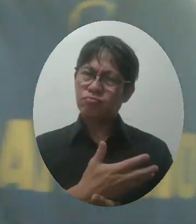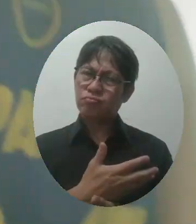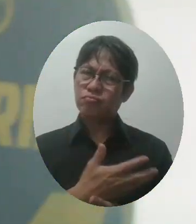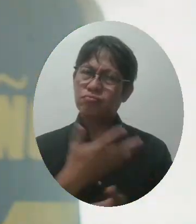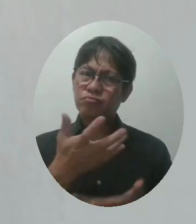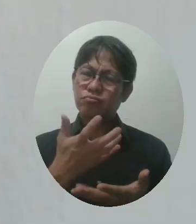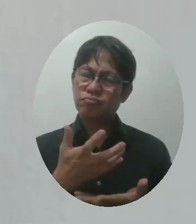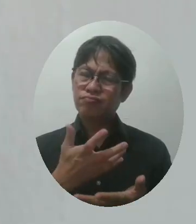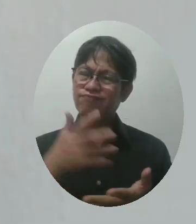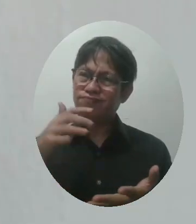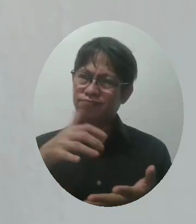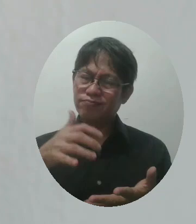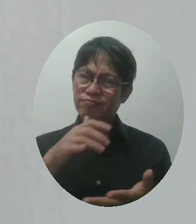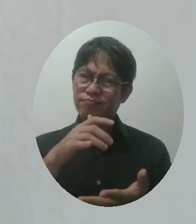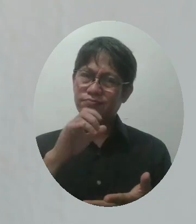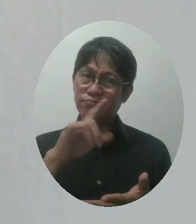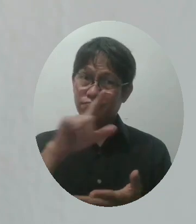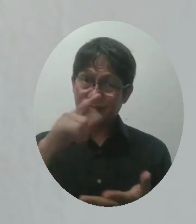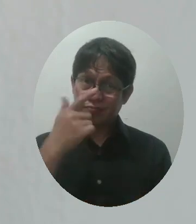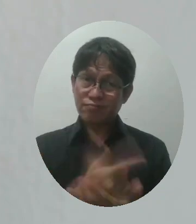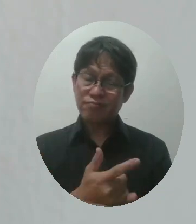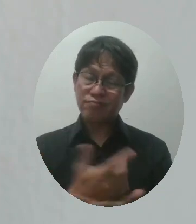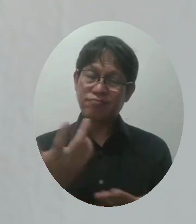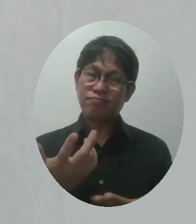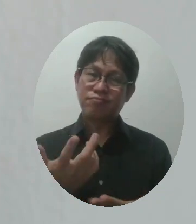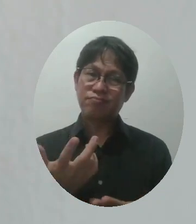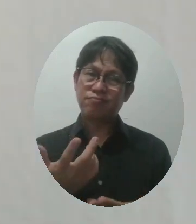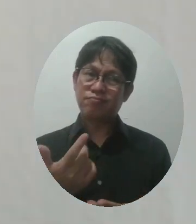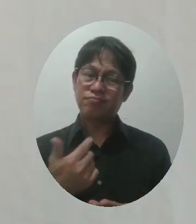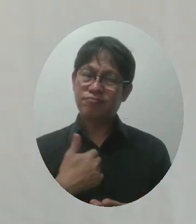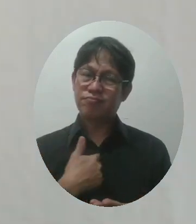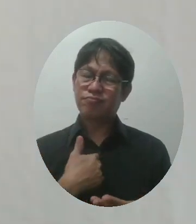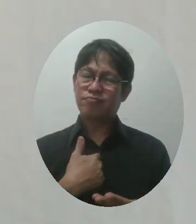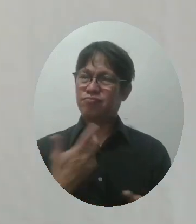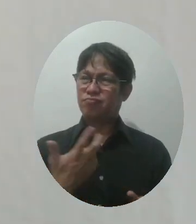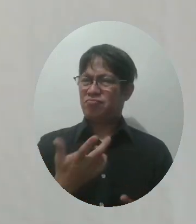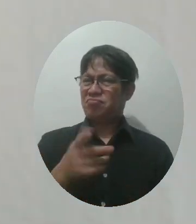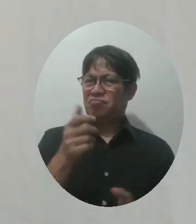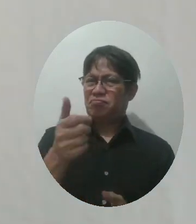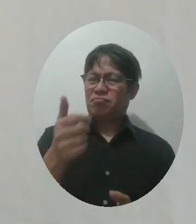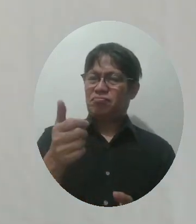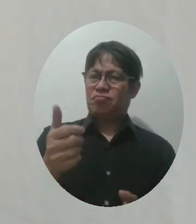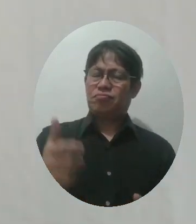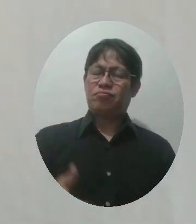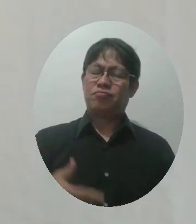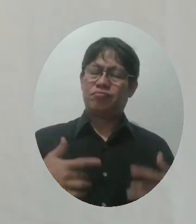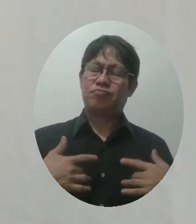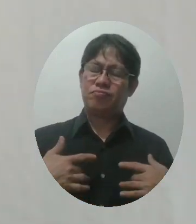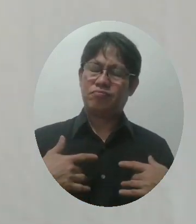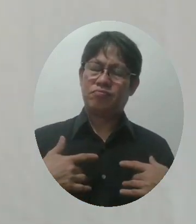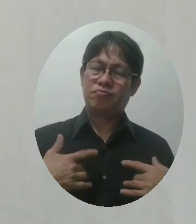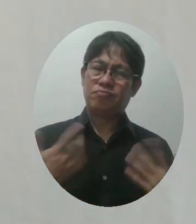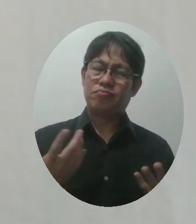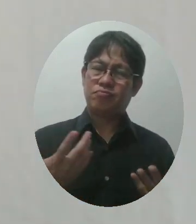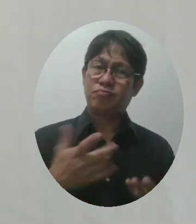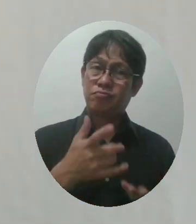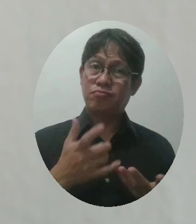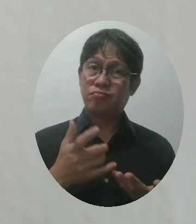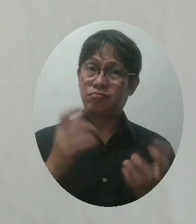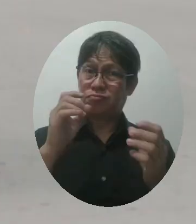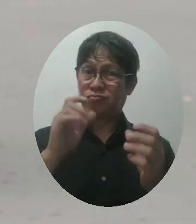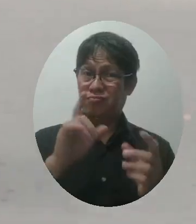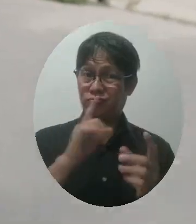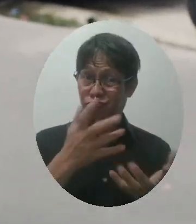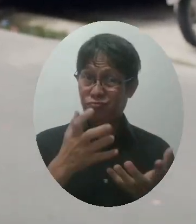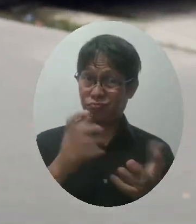anak ko is makapagtapos siya sa pag-aaral niya. Hindi naman ako para magsabi ko anong gusto niya maging sa paglaki